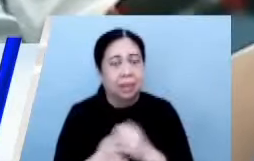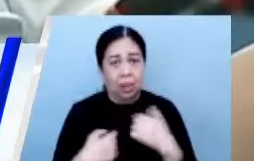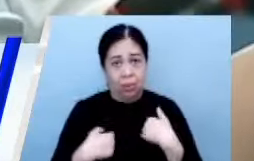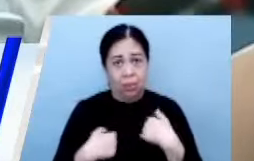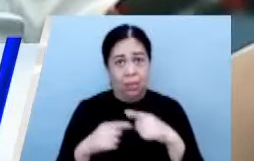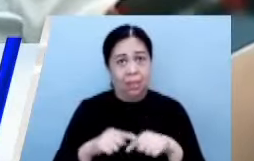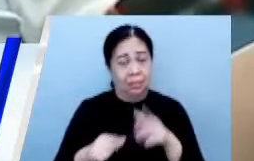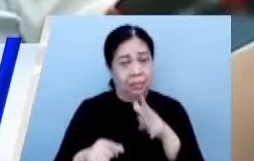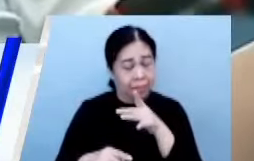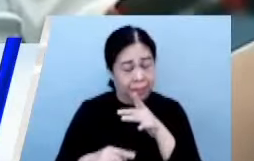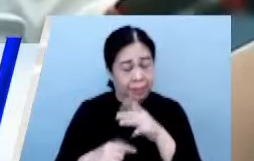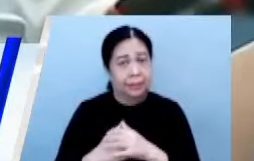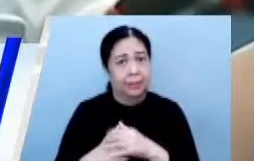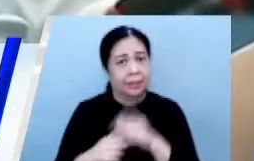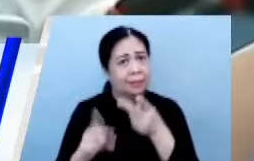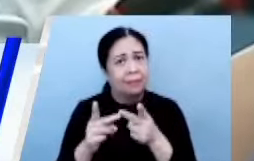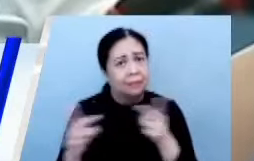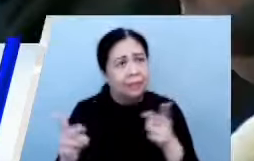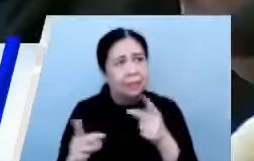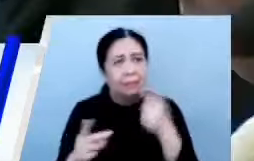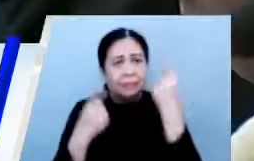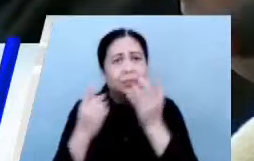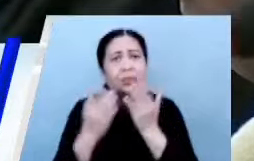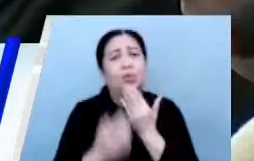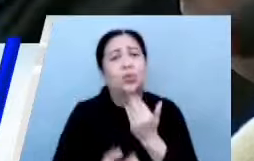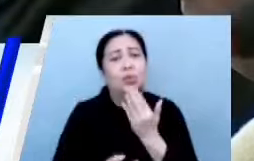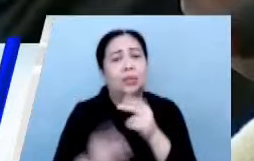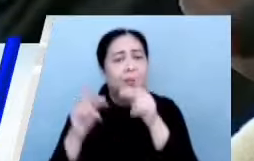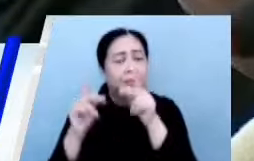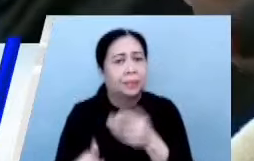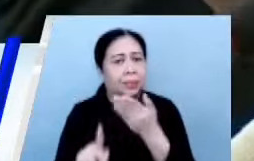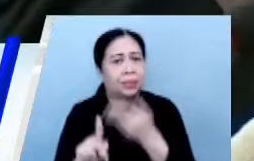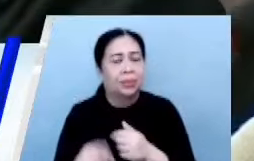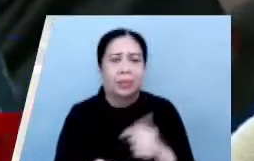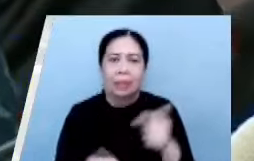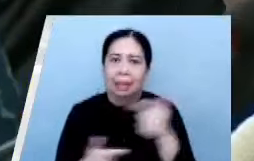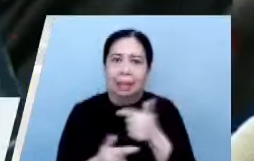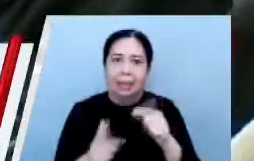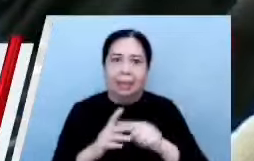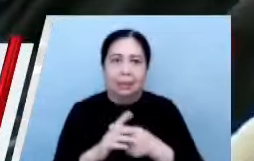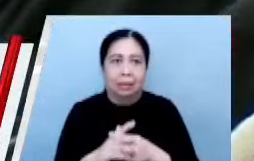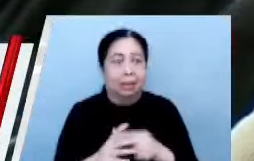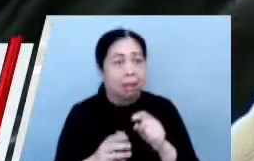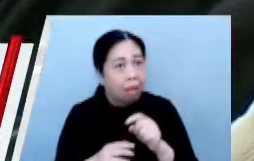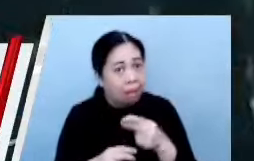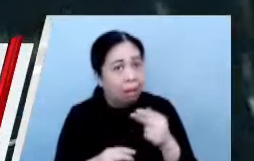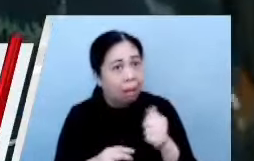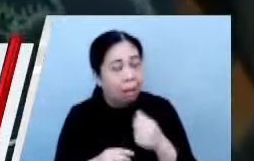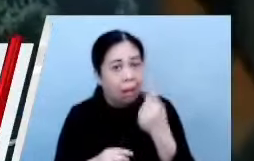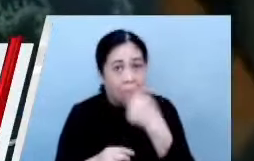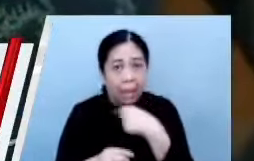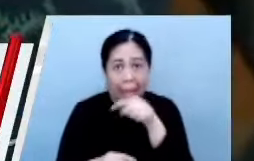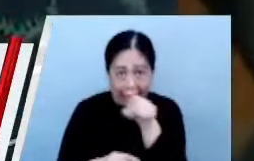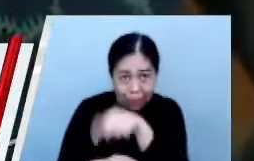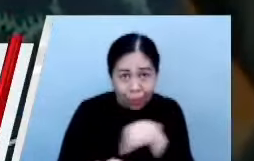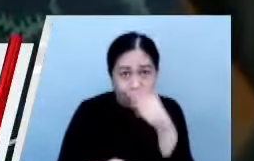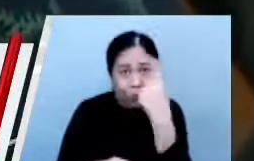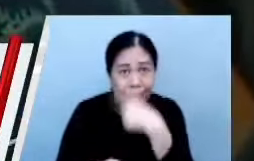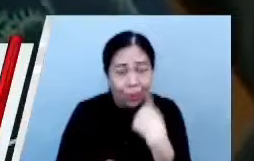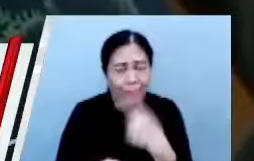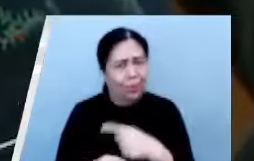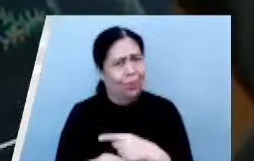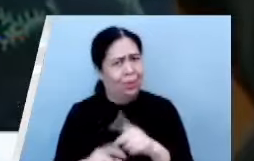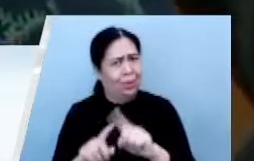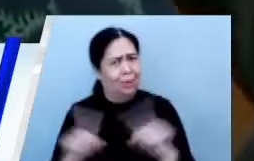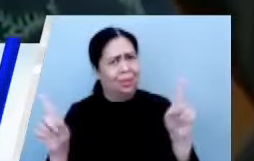as a mother, he's a very thoughtful and sweet person. Nakakatawa siya nung simula, yun naman ha? Napagkamalan kayo? Layo-layo nila,